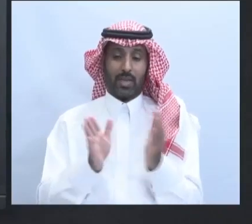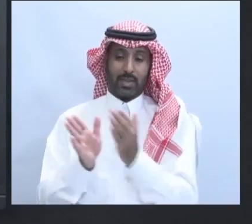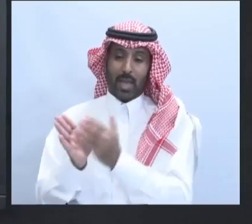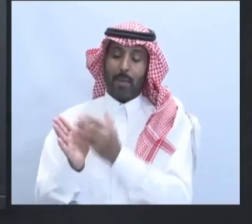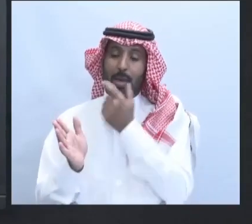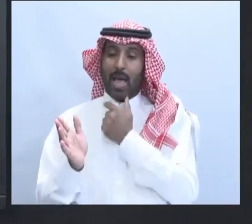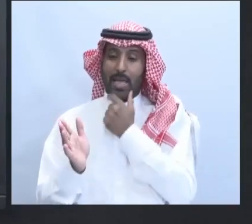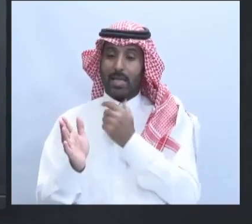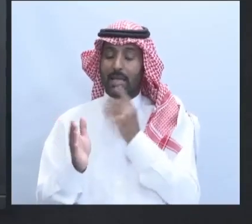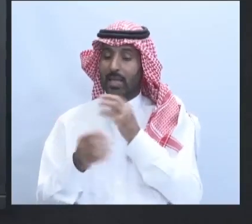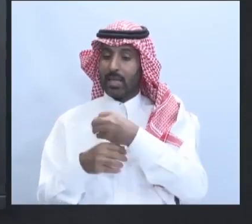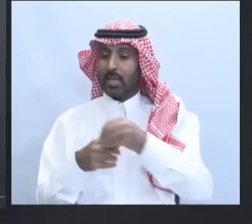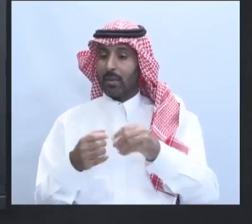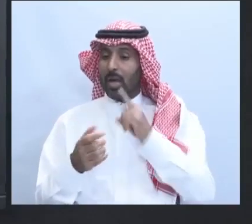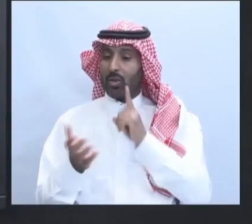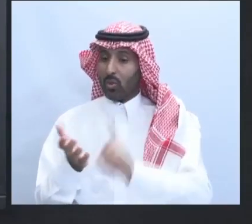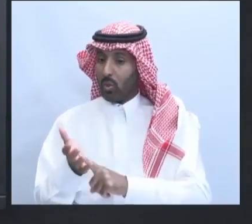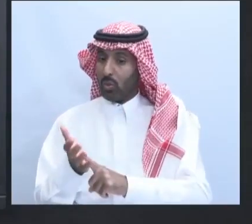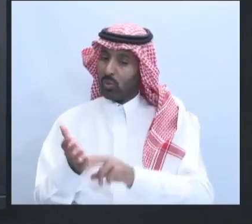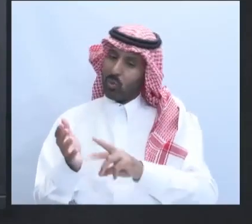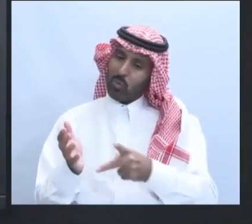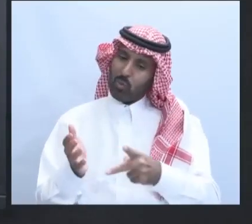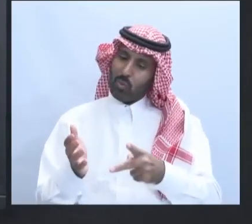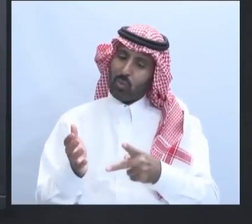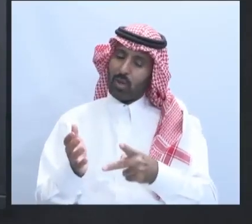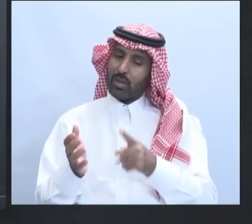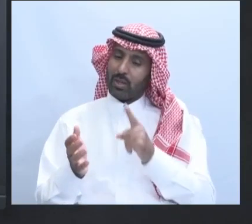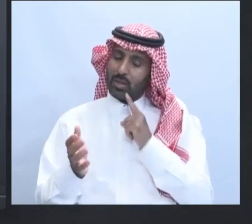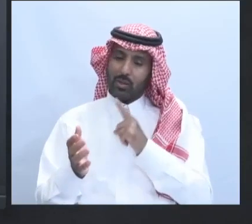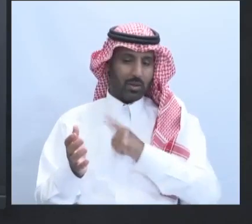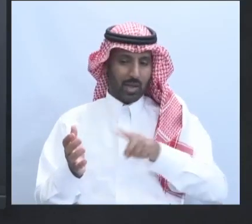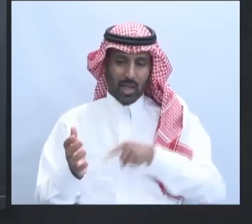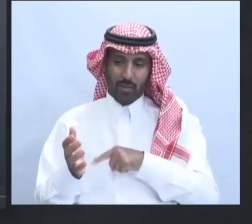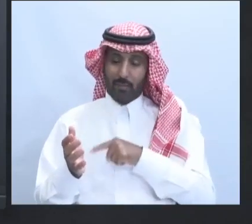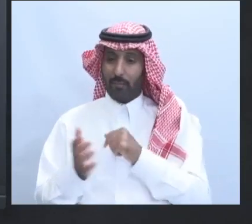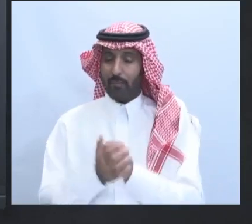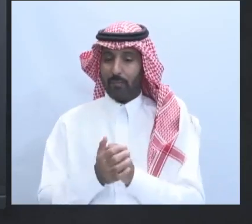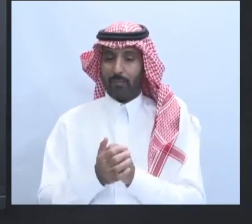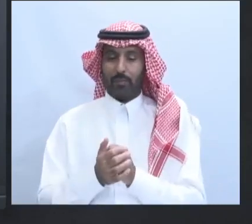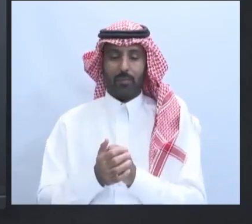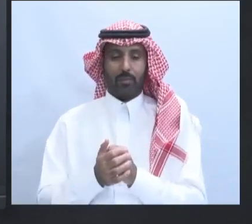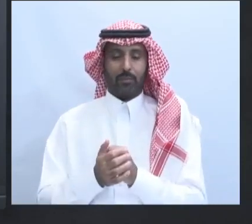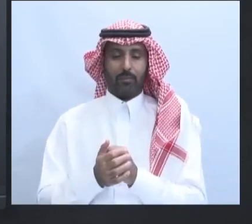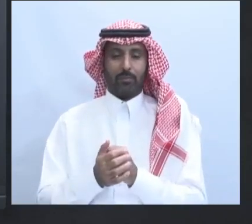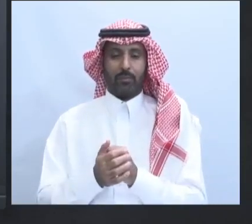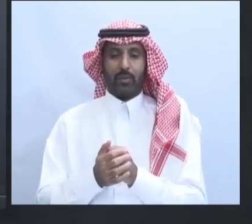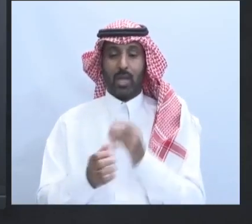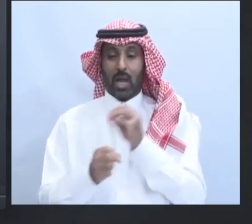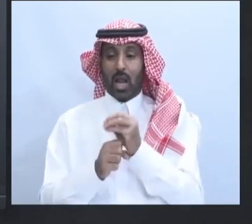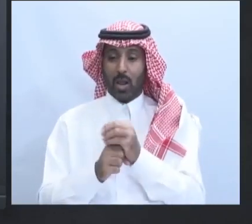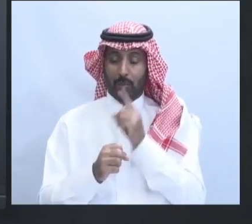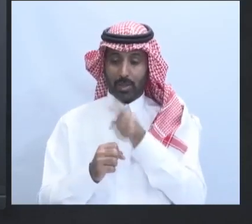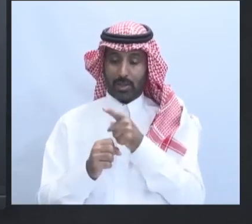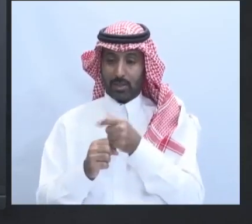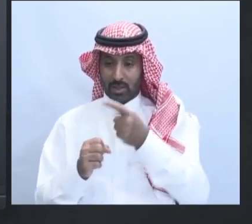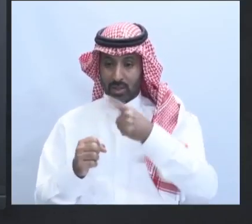الاحاديث من حيث الثبوت وعدمه يعني من حيث انه ثابت او عدم او غير ثابت هنا علم نقد